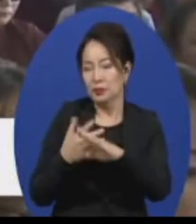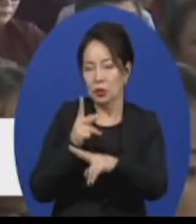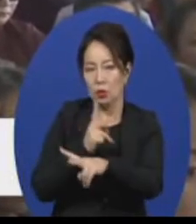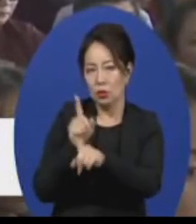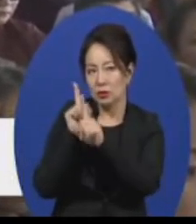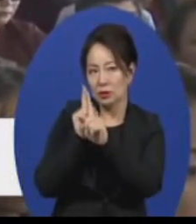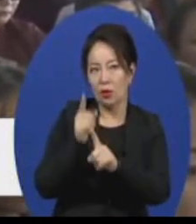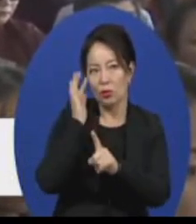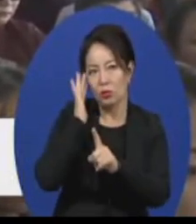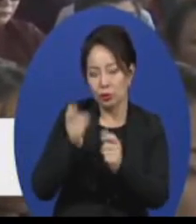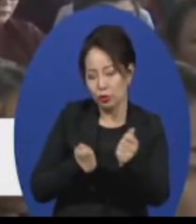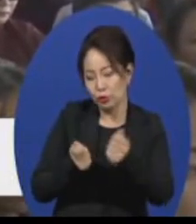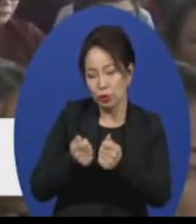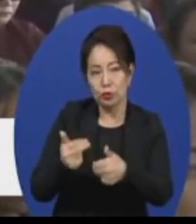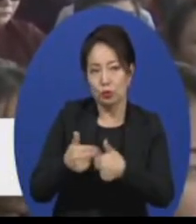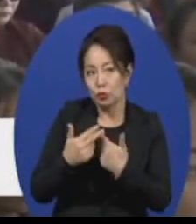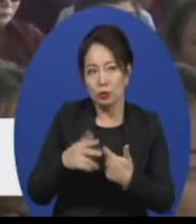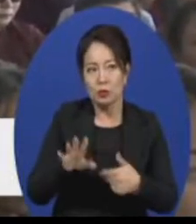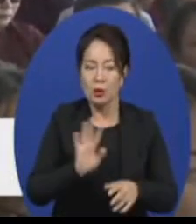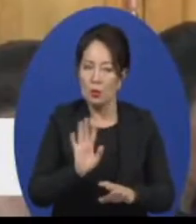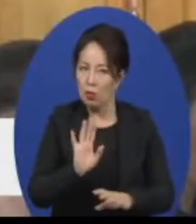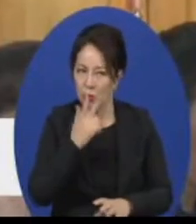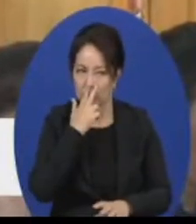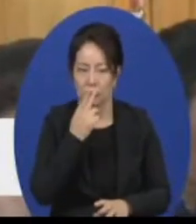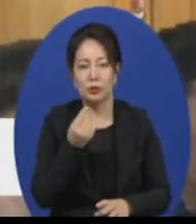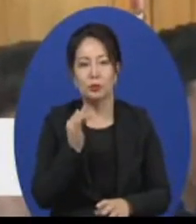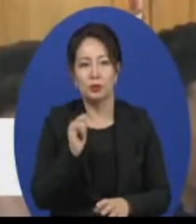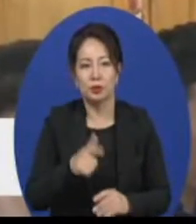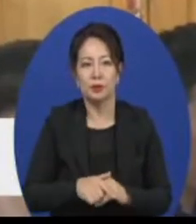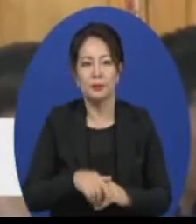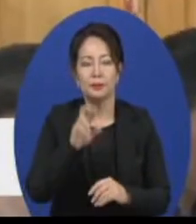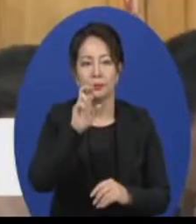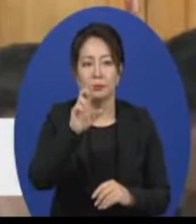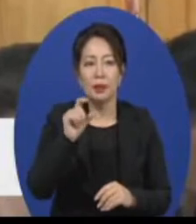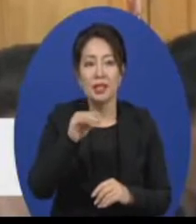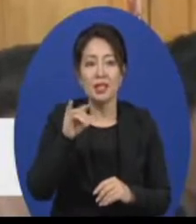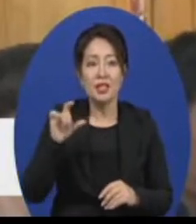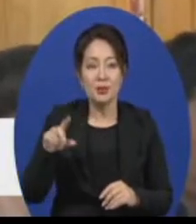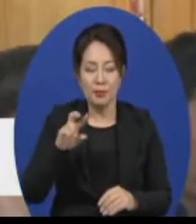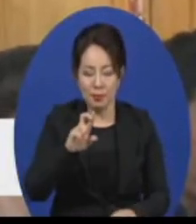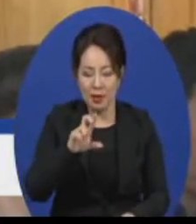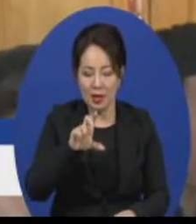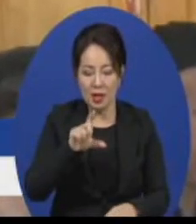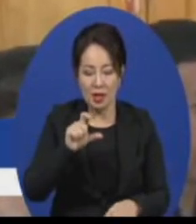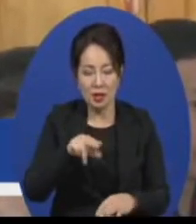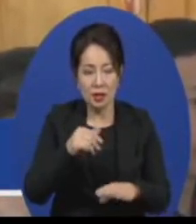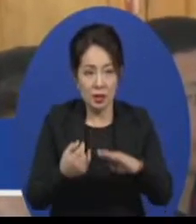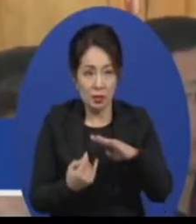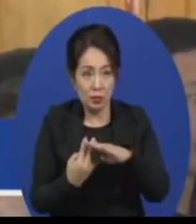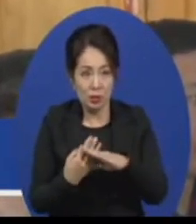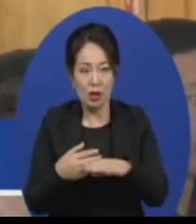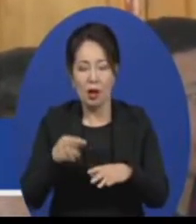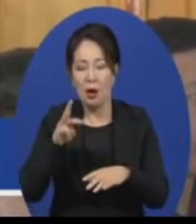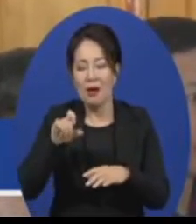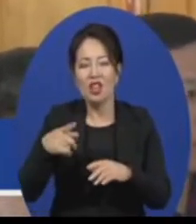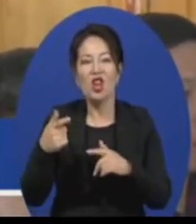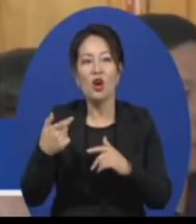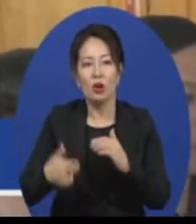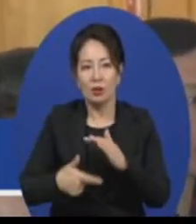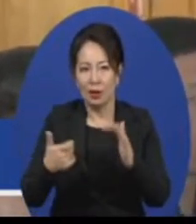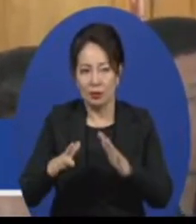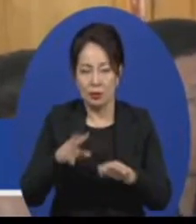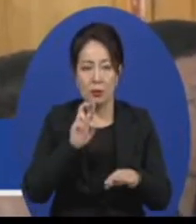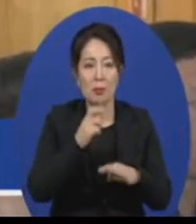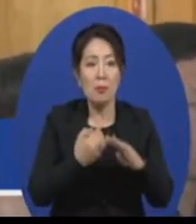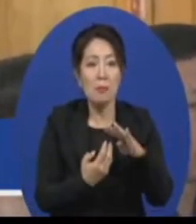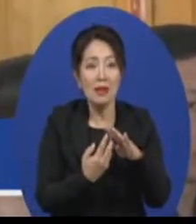бодлоготой зохицуулахгүй бол юм болохгүй юм шиг байгаа. Бичээрийн хууль нь бол малын хуулийн татвар үүсэх байхгүй. Бичээрийн хураан гэж